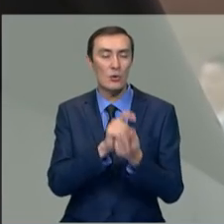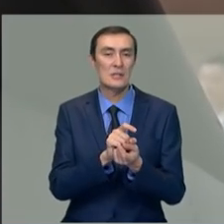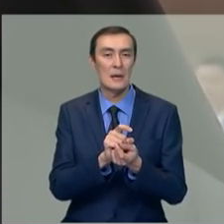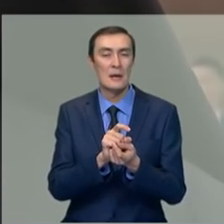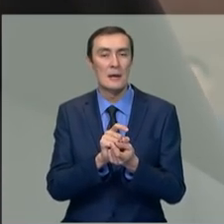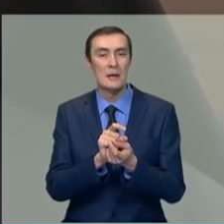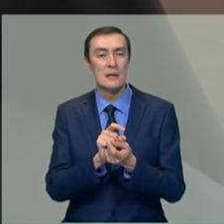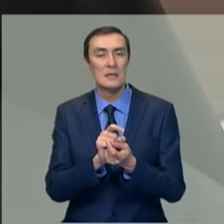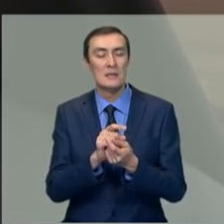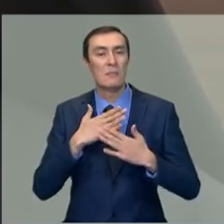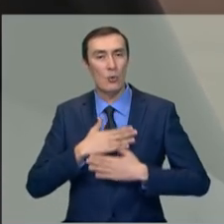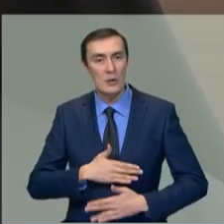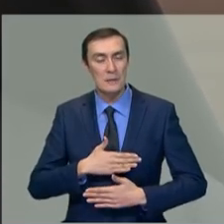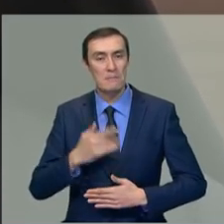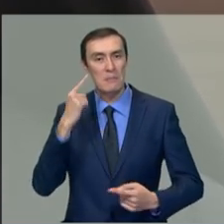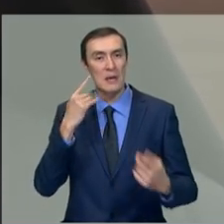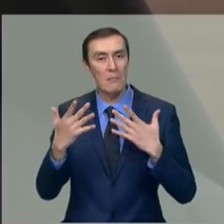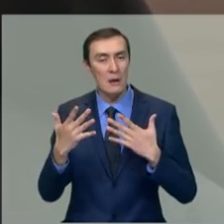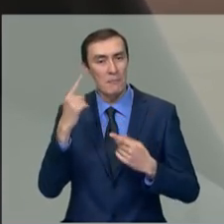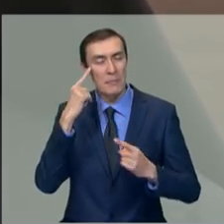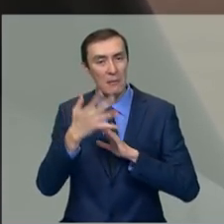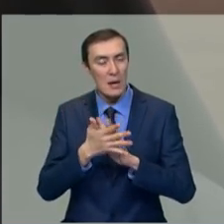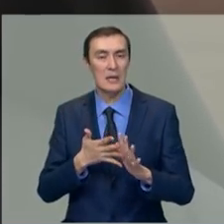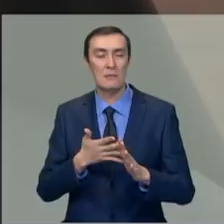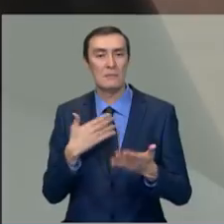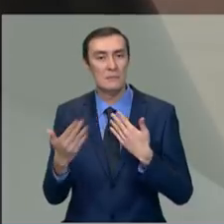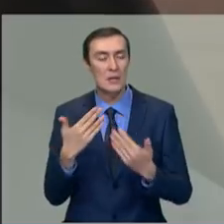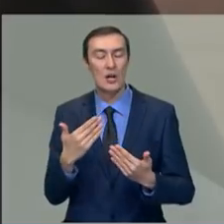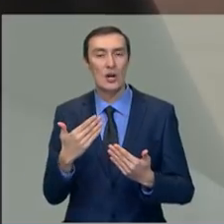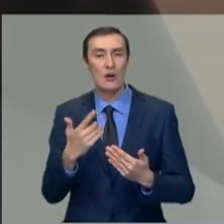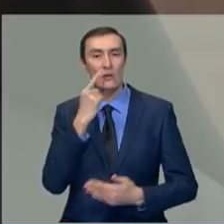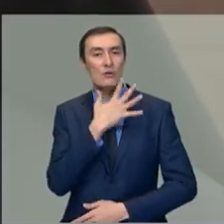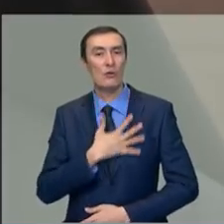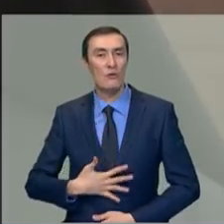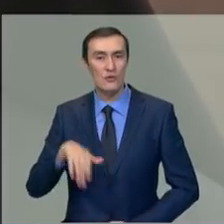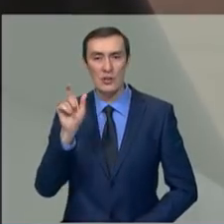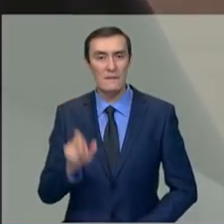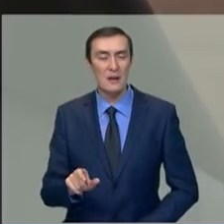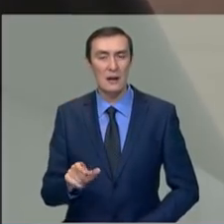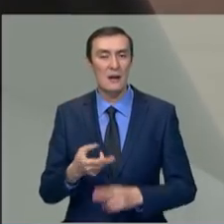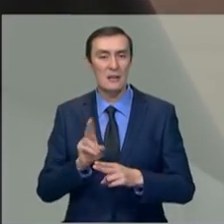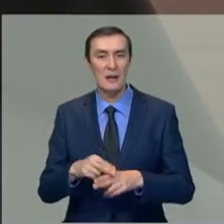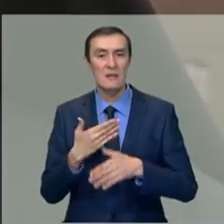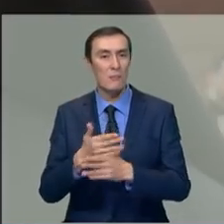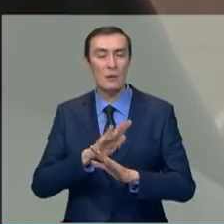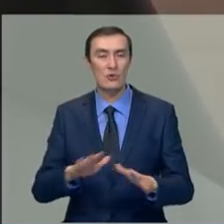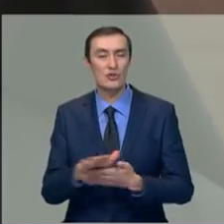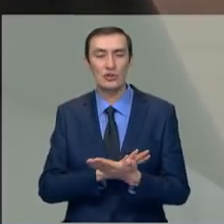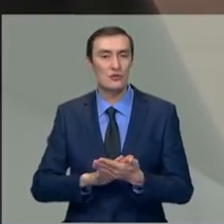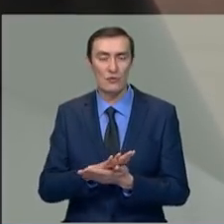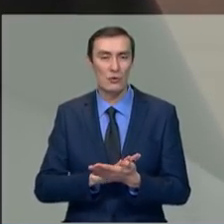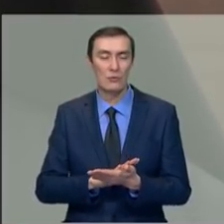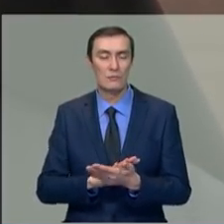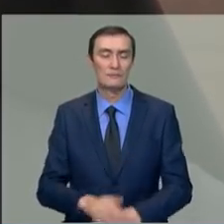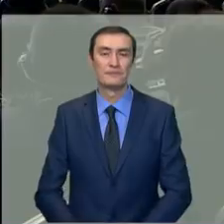его, потому что кровь человеческая, она не поможет ни к чему. Пролитие